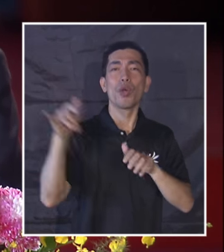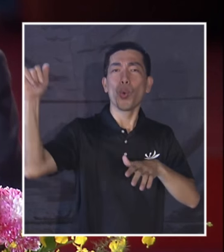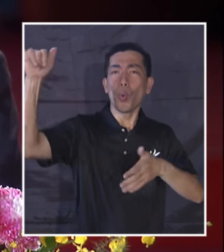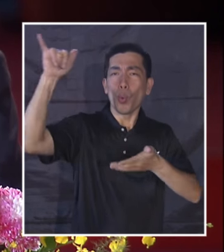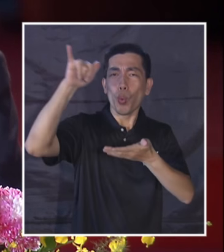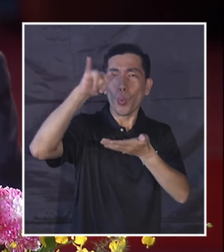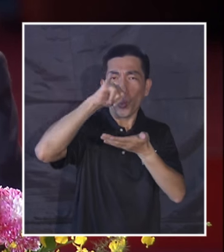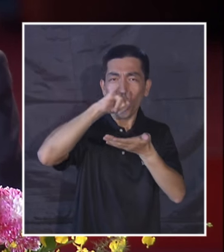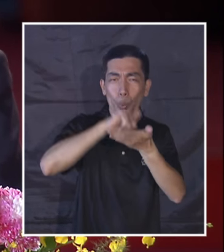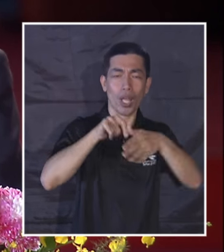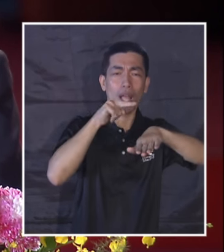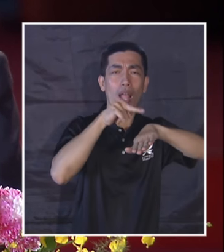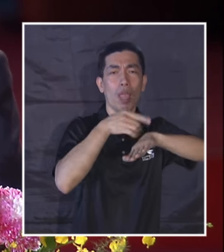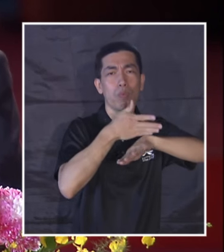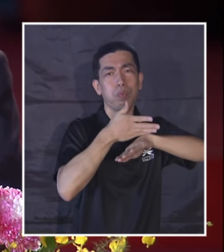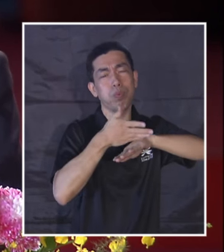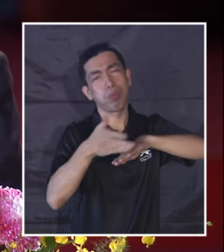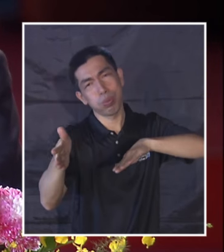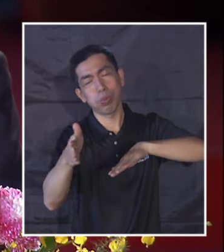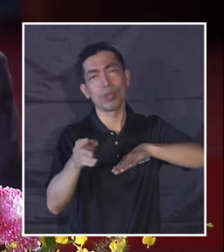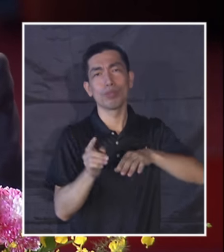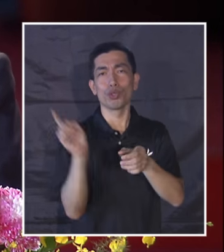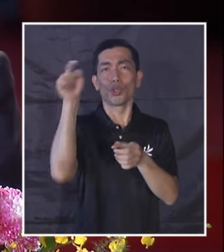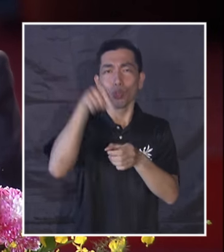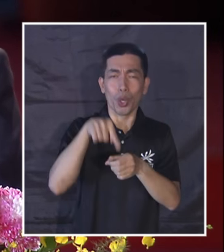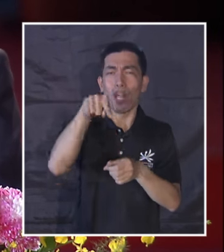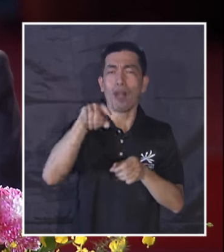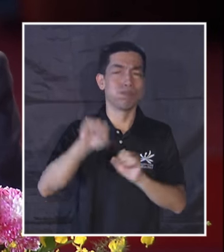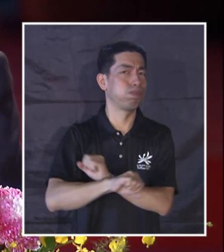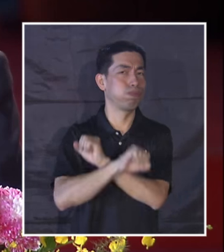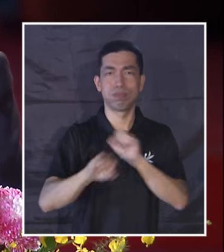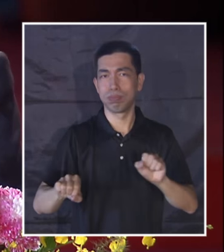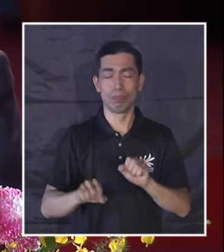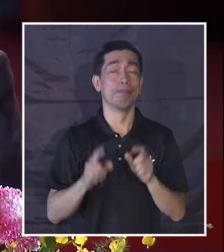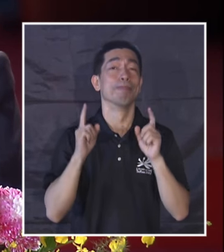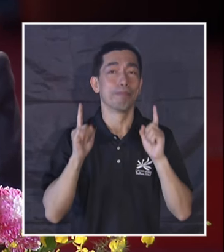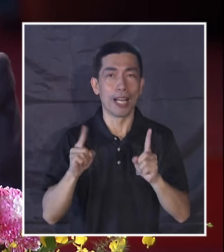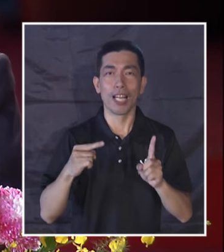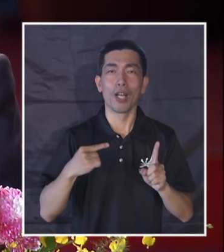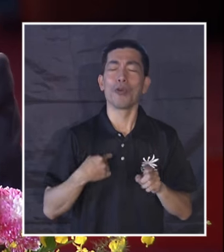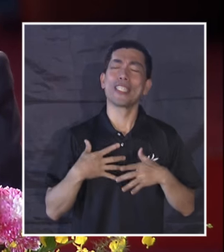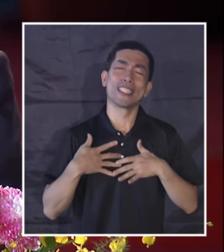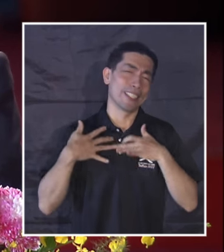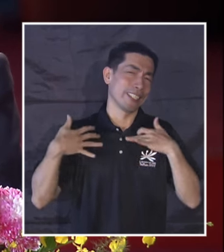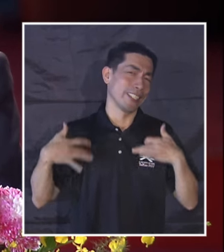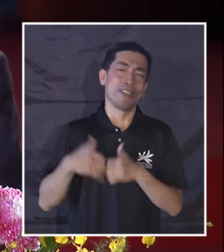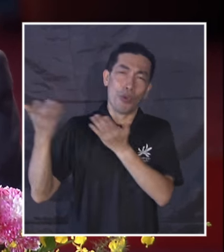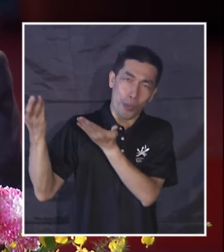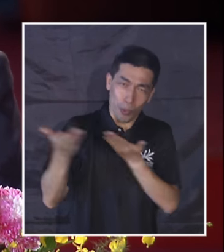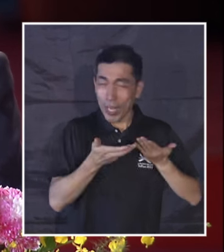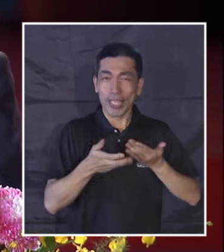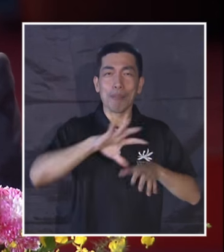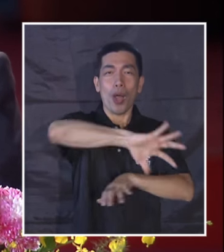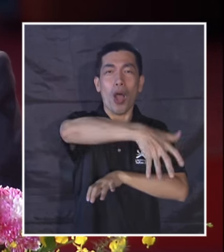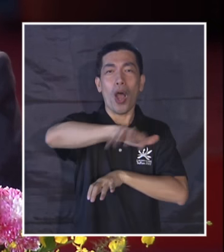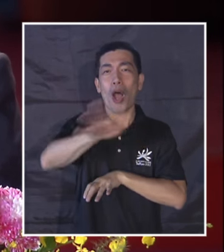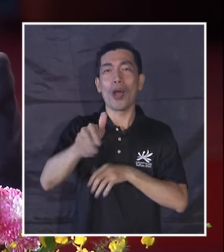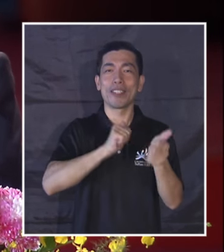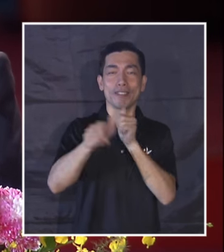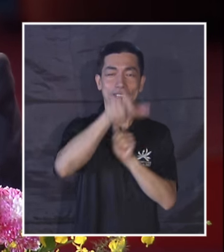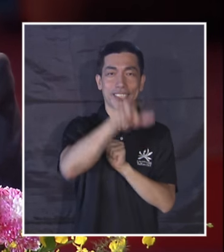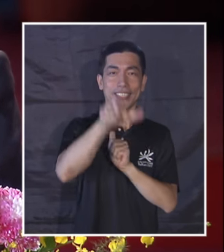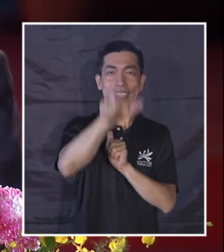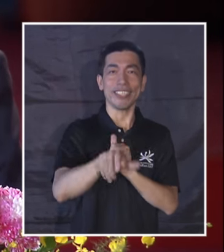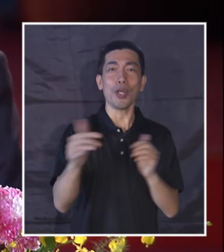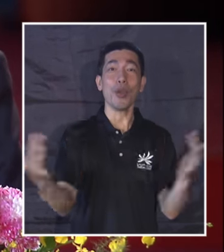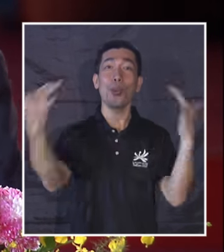们主办单位非常热情地欢迎来自全世界各国的选手来参加这一次的听